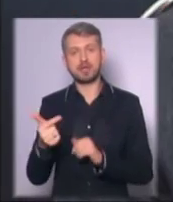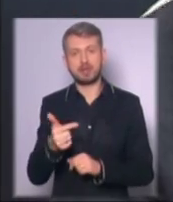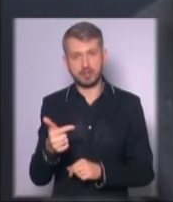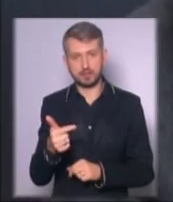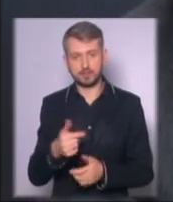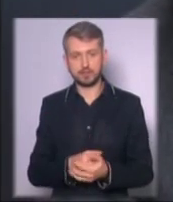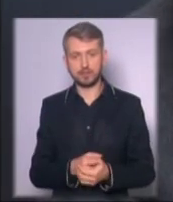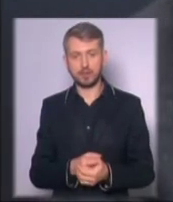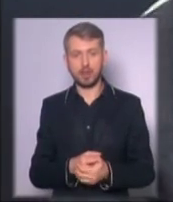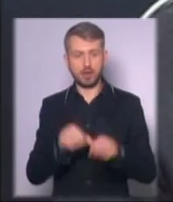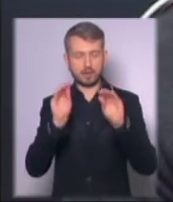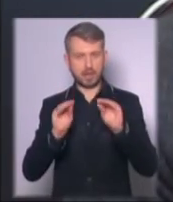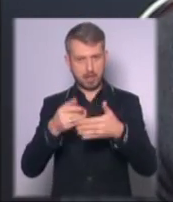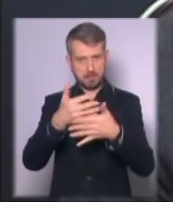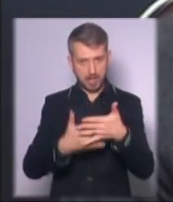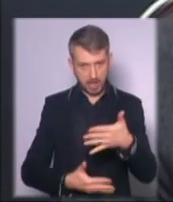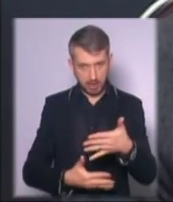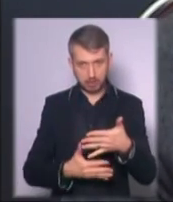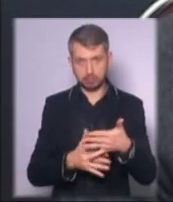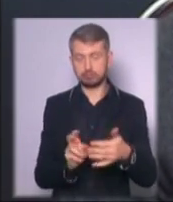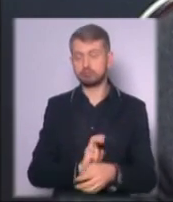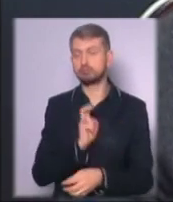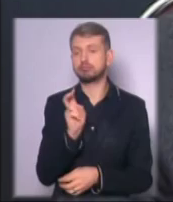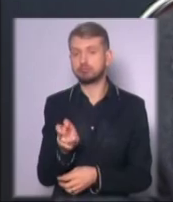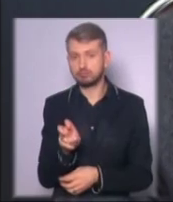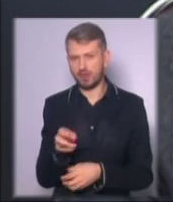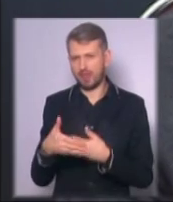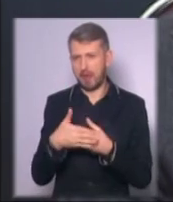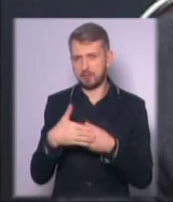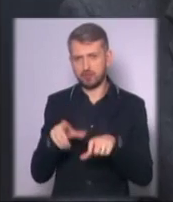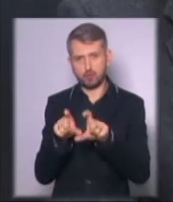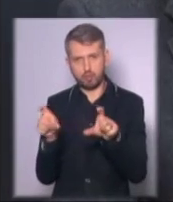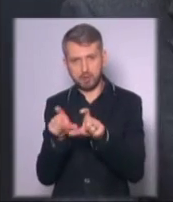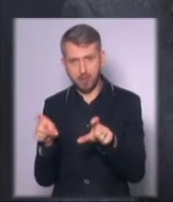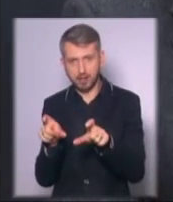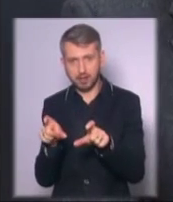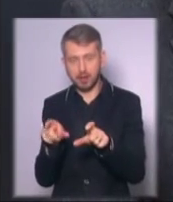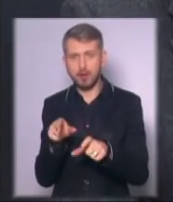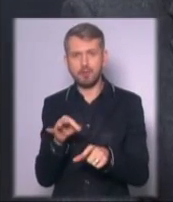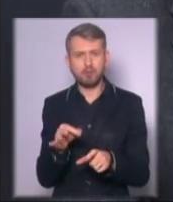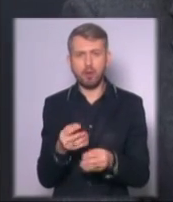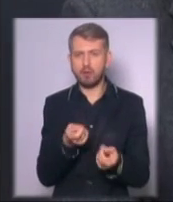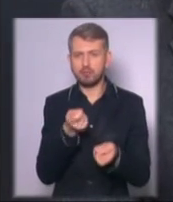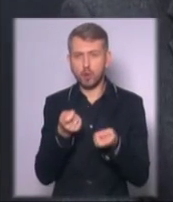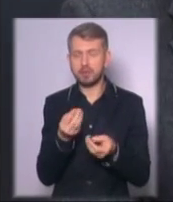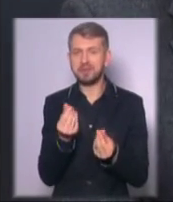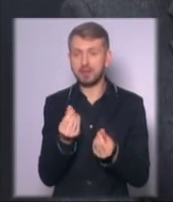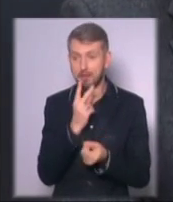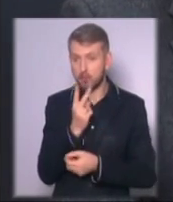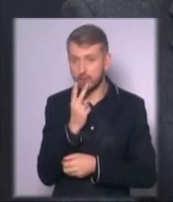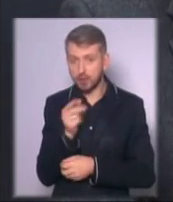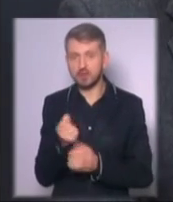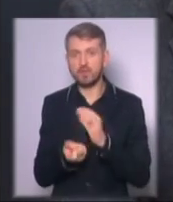гривень. Склали перелік, зайшли в найближчий супермаркет. По роздрібним цінам подивилися і виявили, що